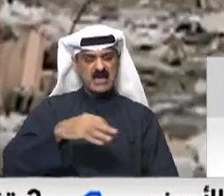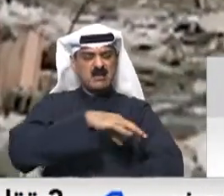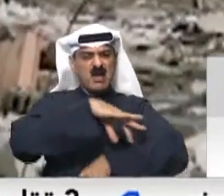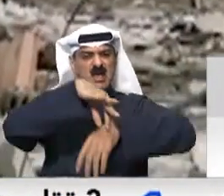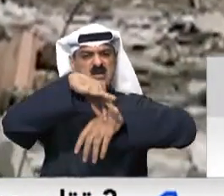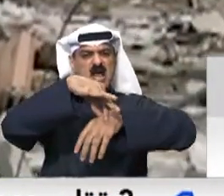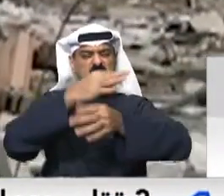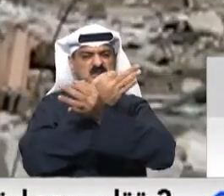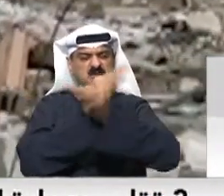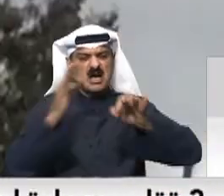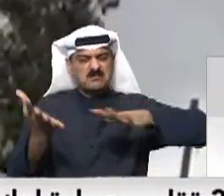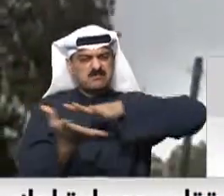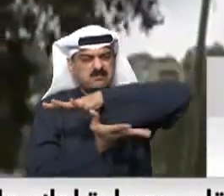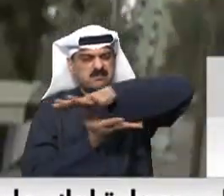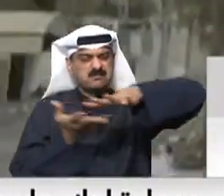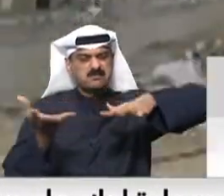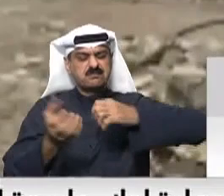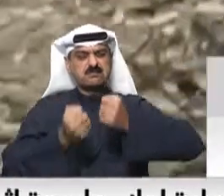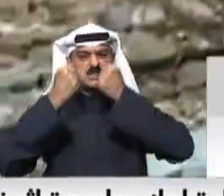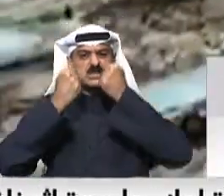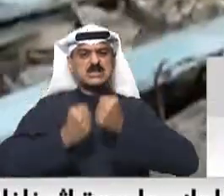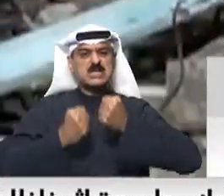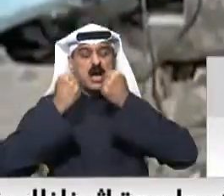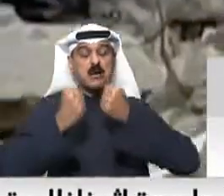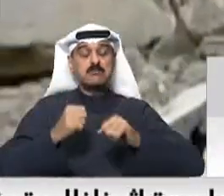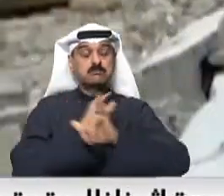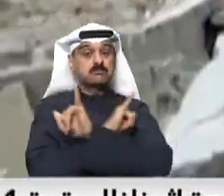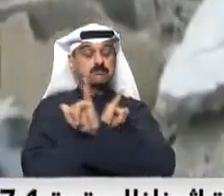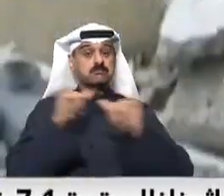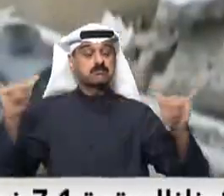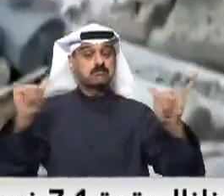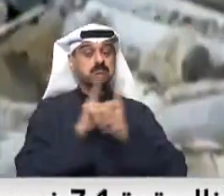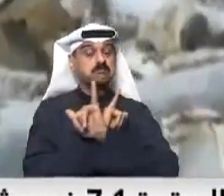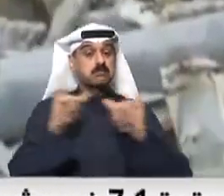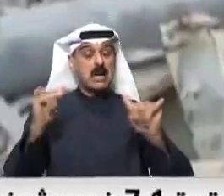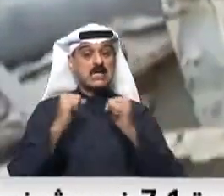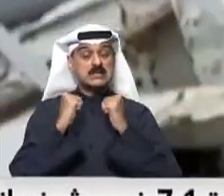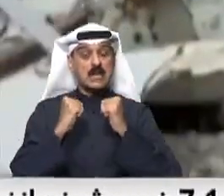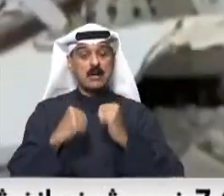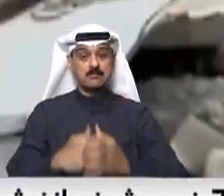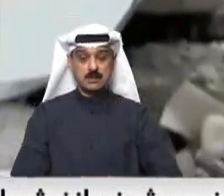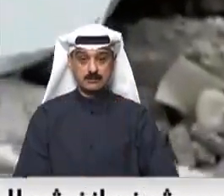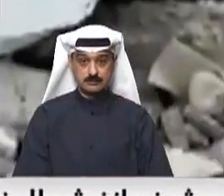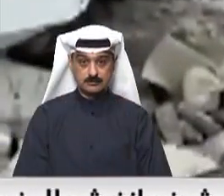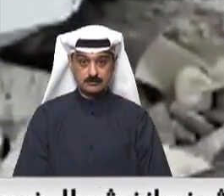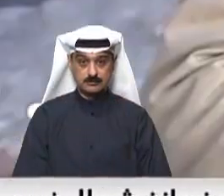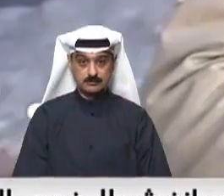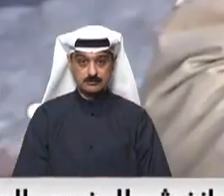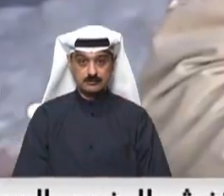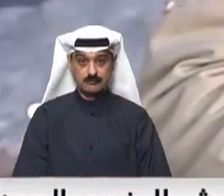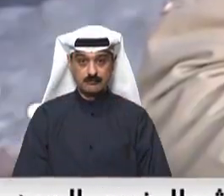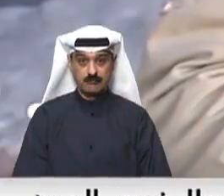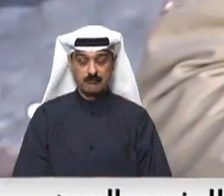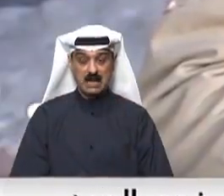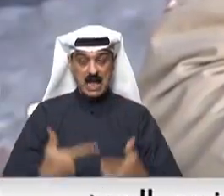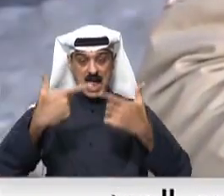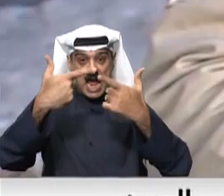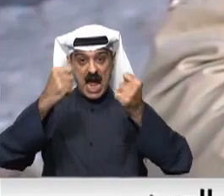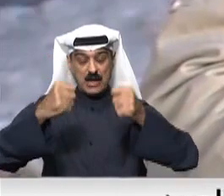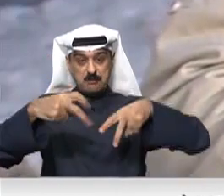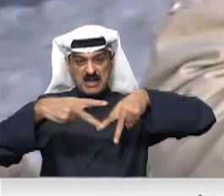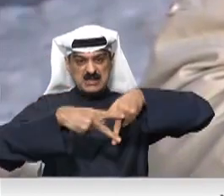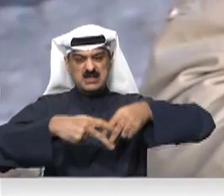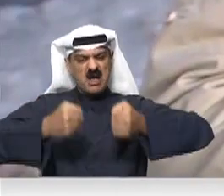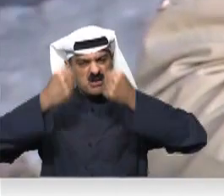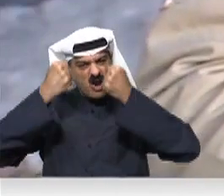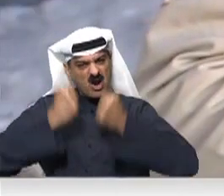للدمار على نطاق وسرعه غير مسبوقين في التاريخ الحرب الاسرائيليه الشرسه على